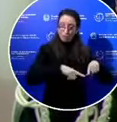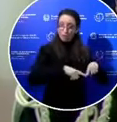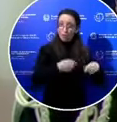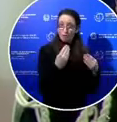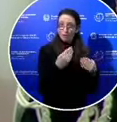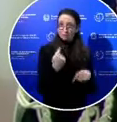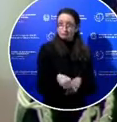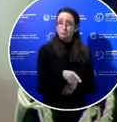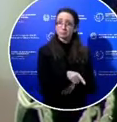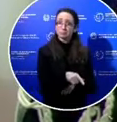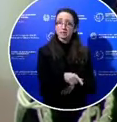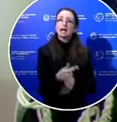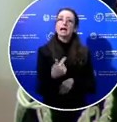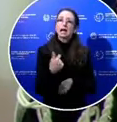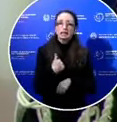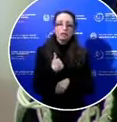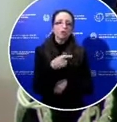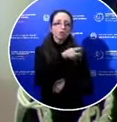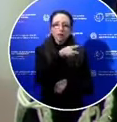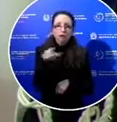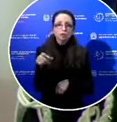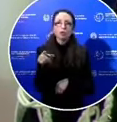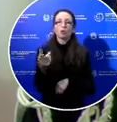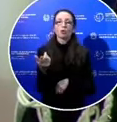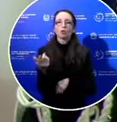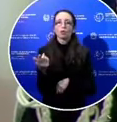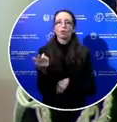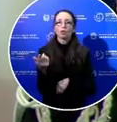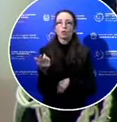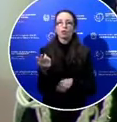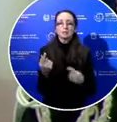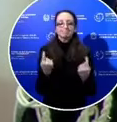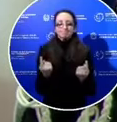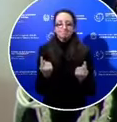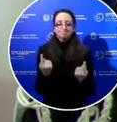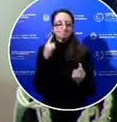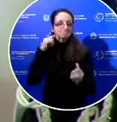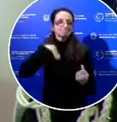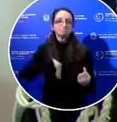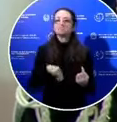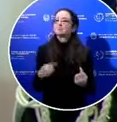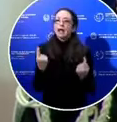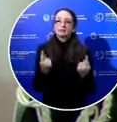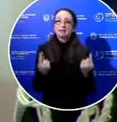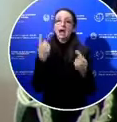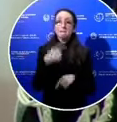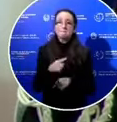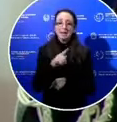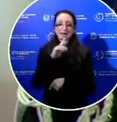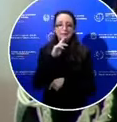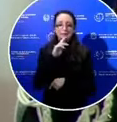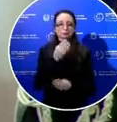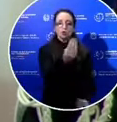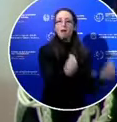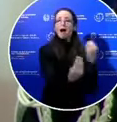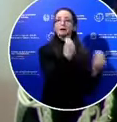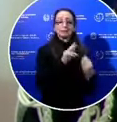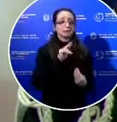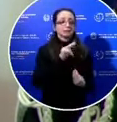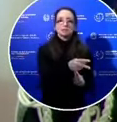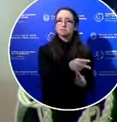anche verso di loro che arrivo con un senso di attesa notevole per riuscire a dare una risposta a quelle che sono le domande che mi